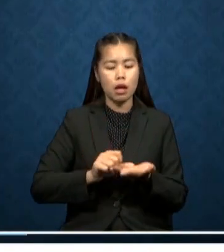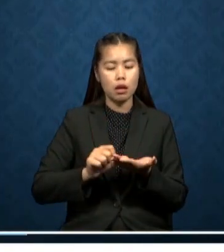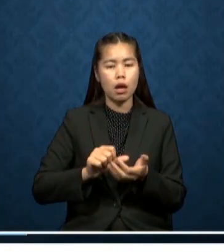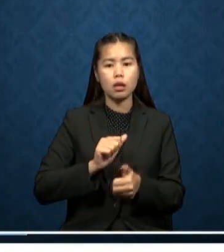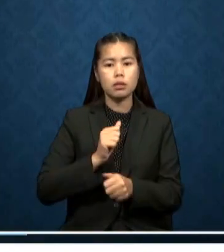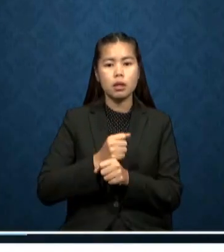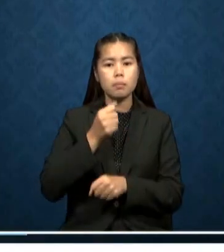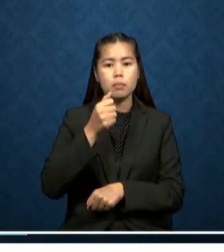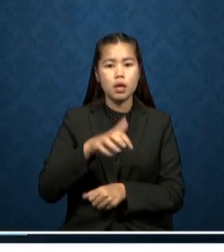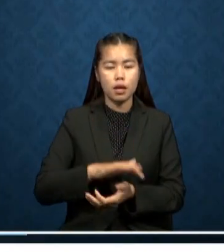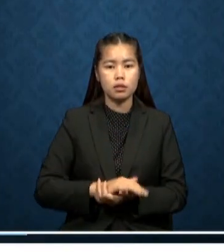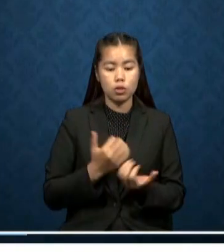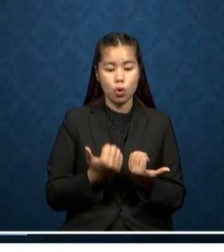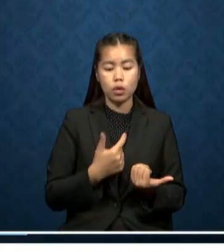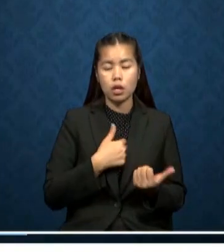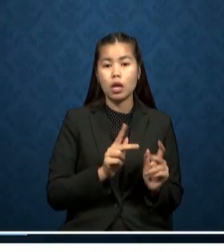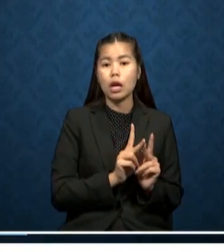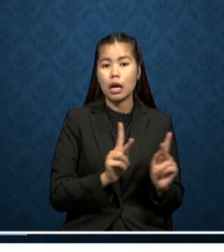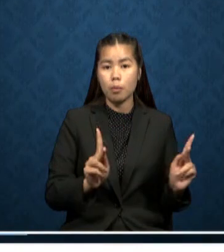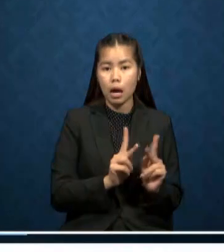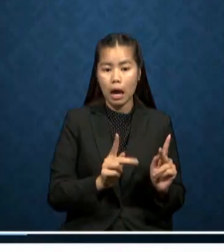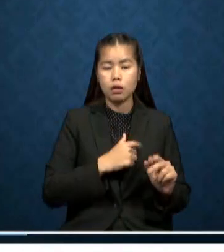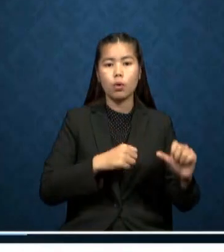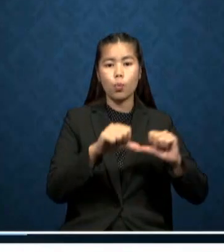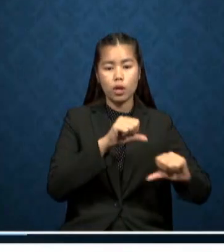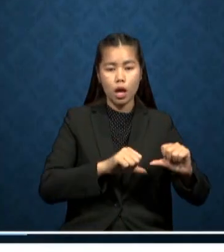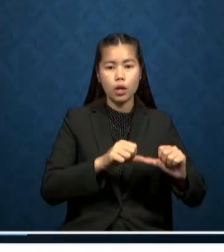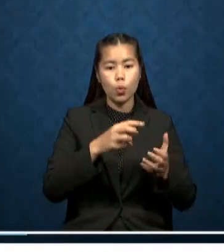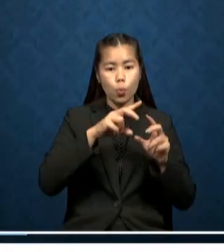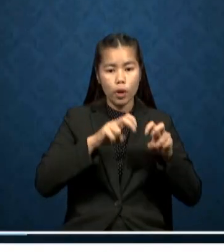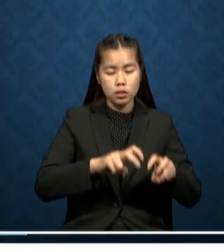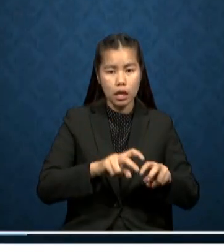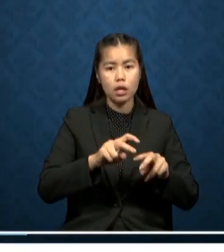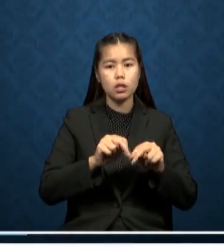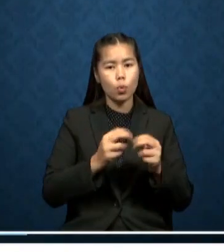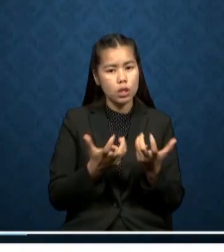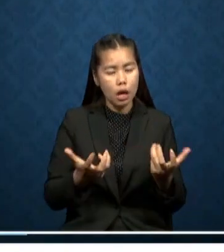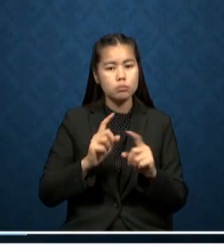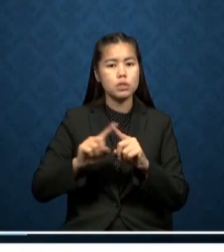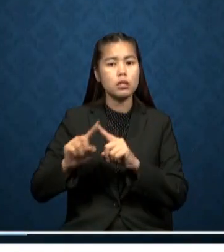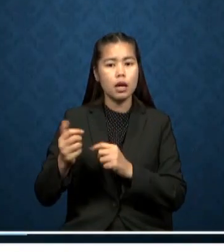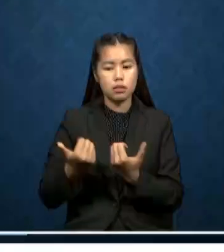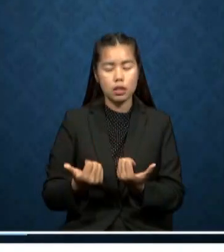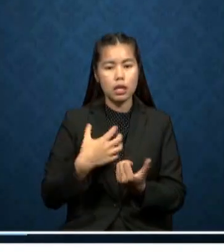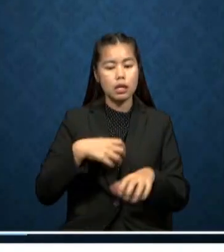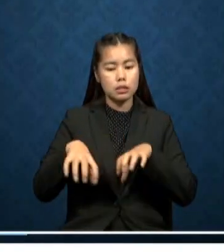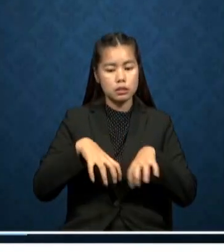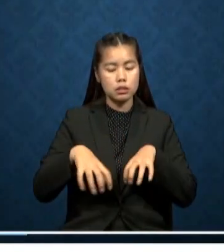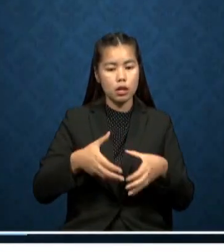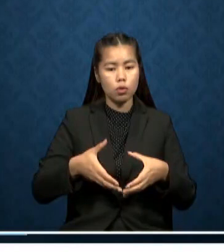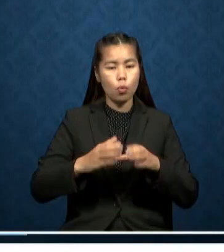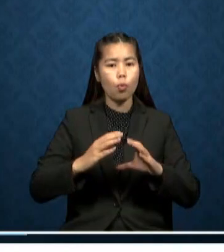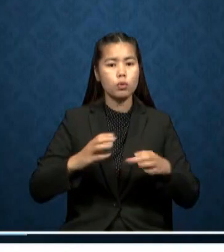นี้คณะกรรมาธิการการอุดมศึกษาวิทยาศาสตร์วิจัยและนวัตกรรมวุฒิสภาจึงได้จัดตั้งคณะทำงาน